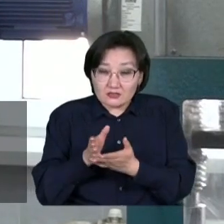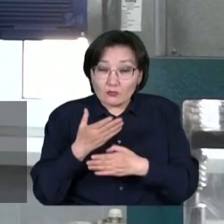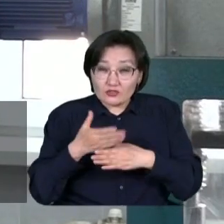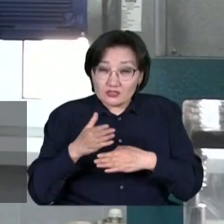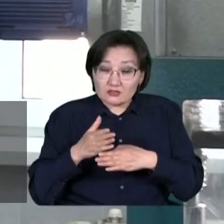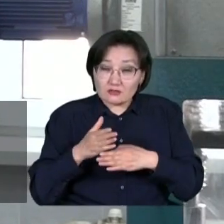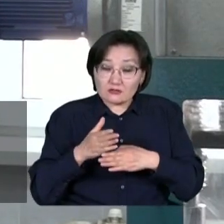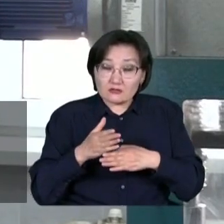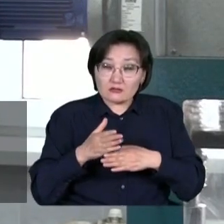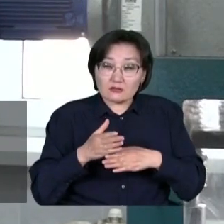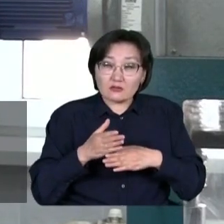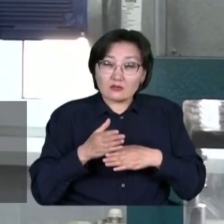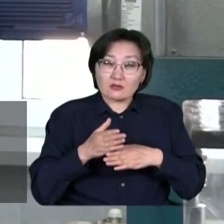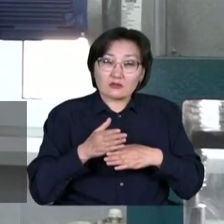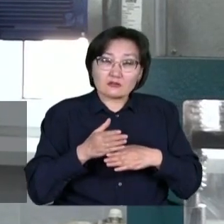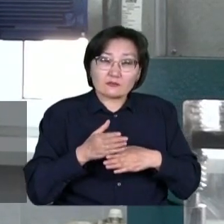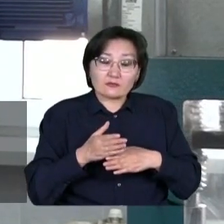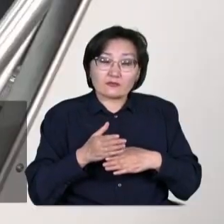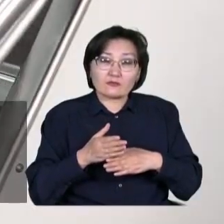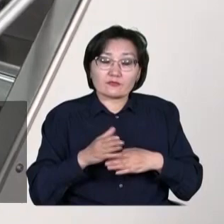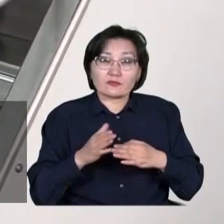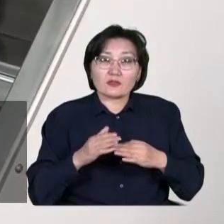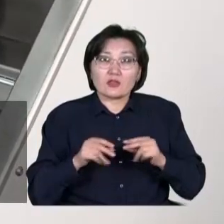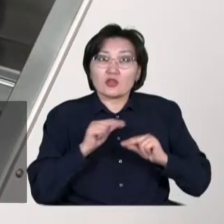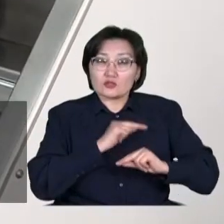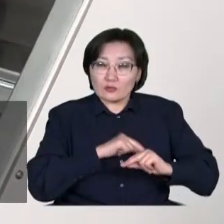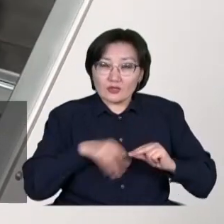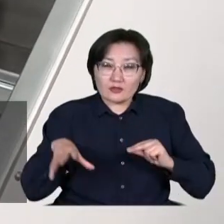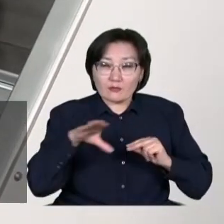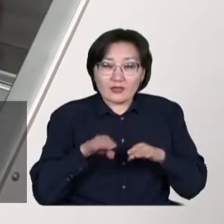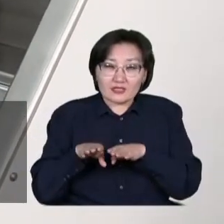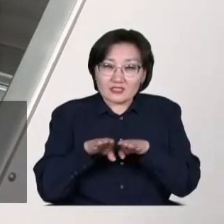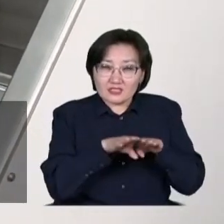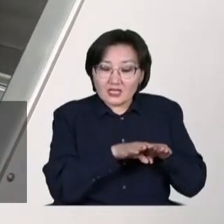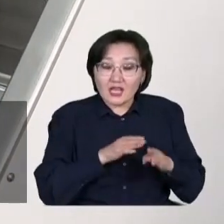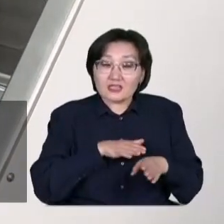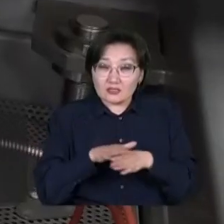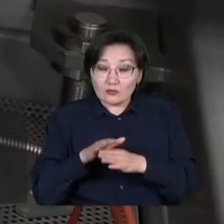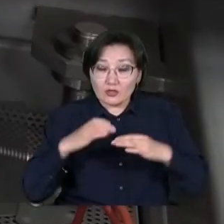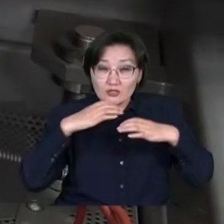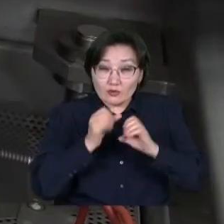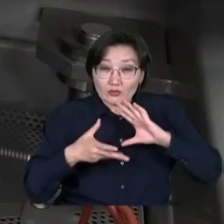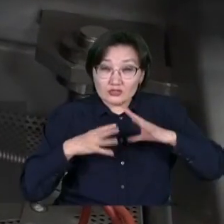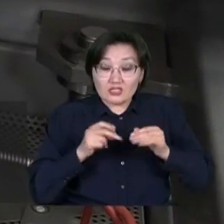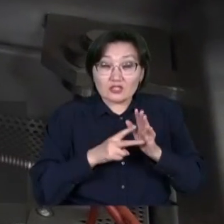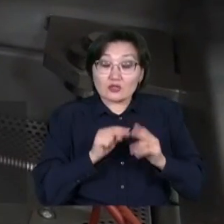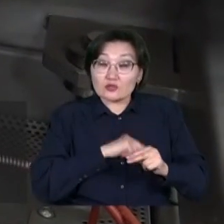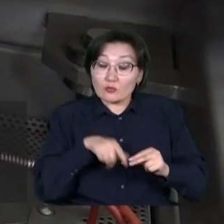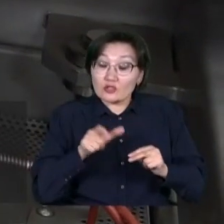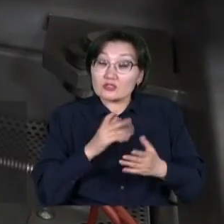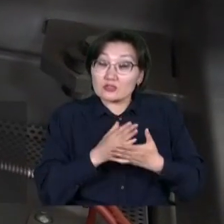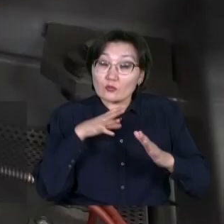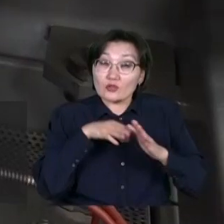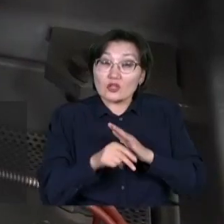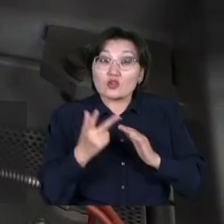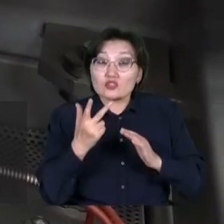жол саласына деген жұмыстарын бәрі бірдей тең қарады. Бұл зертханада жалпы 7 қызметкер жұмыс істейді, соның